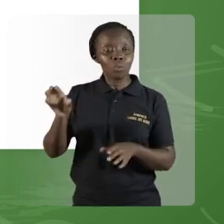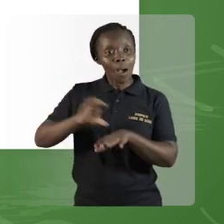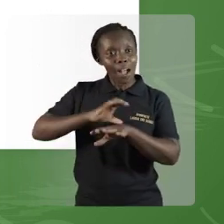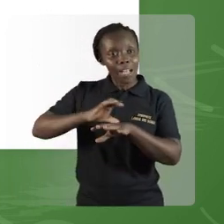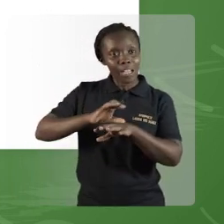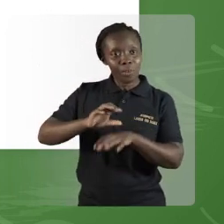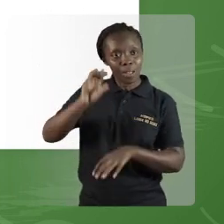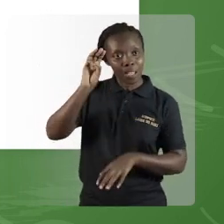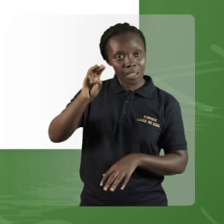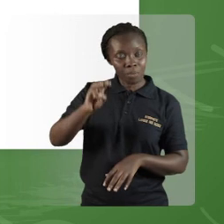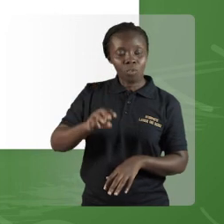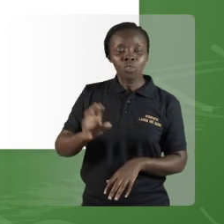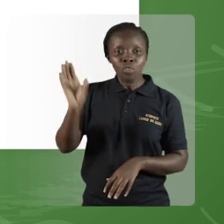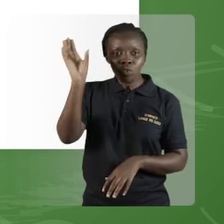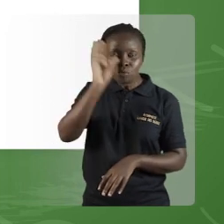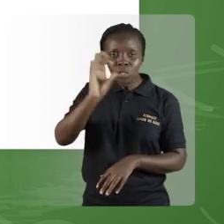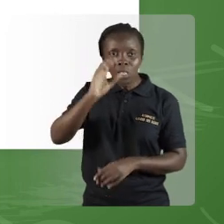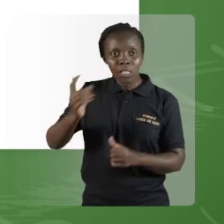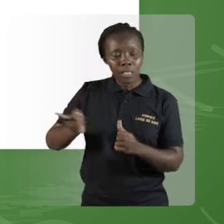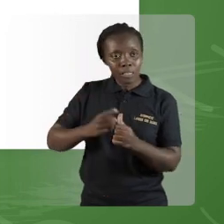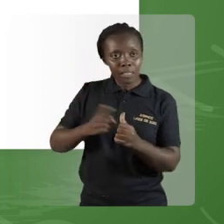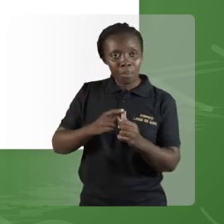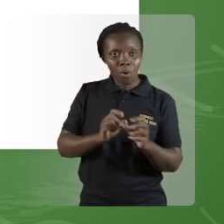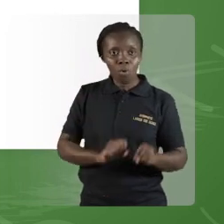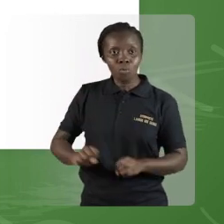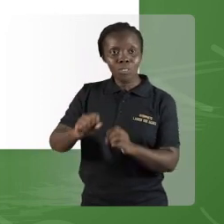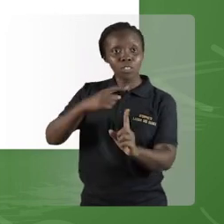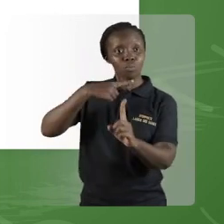un sens positif de rotation.